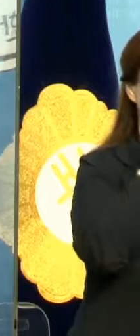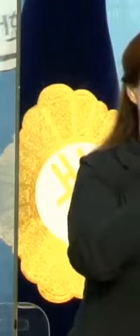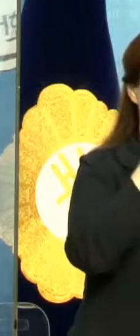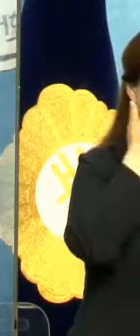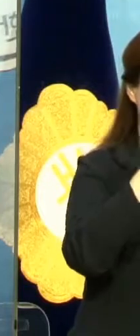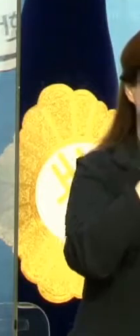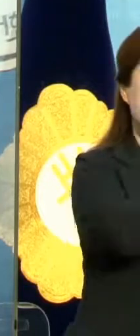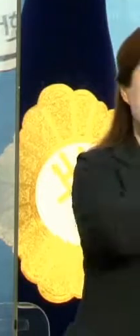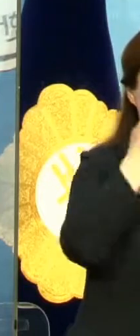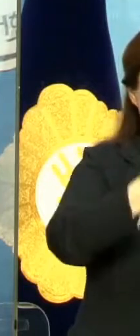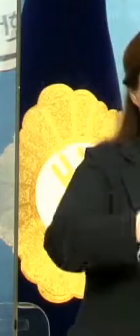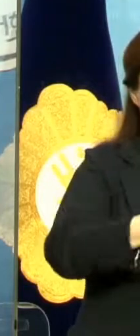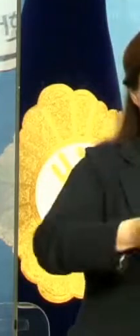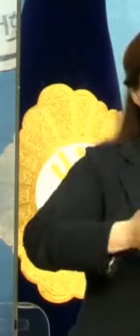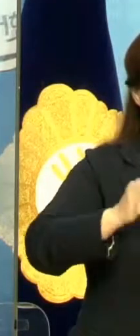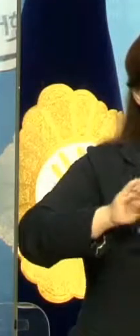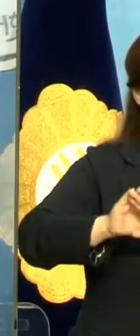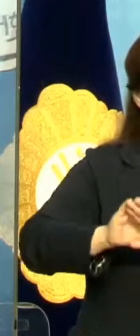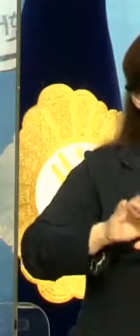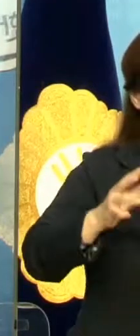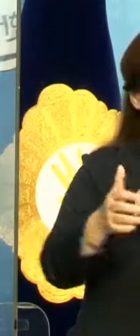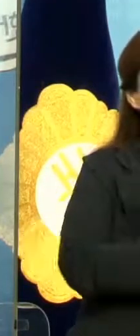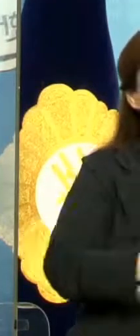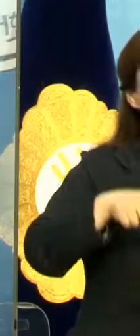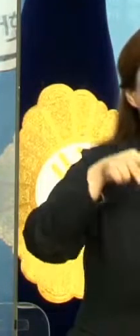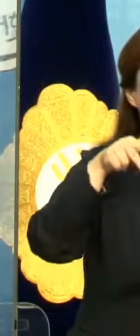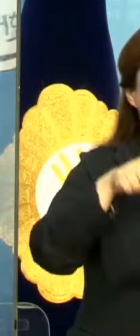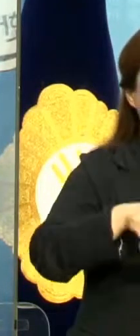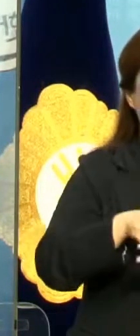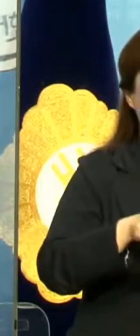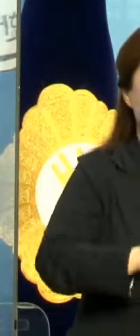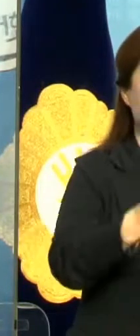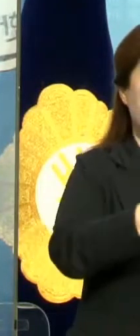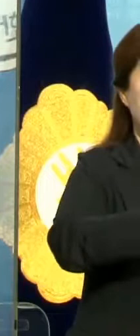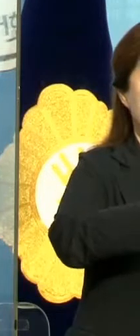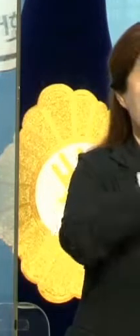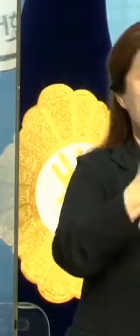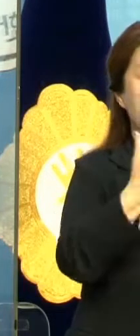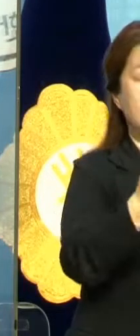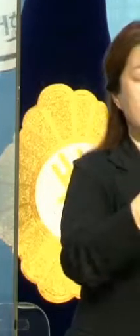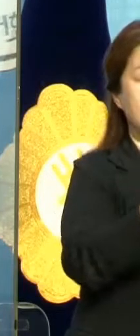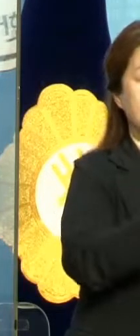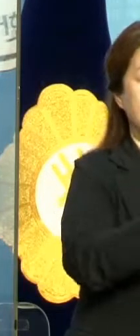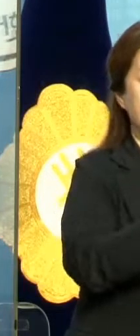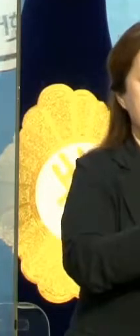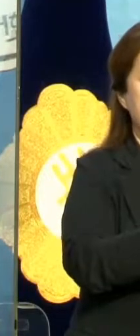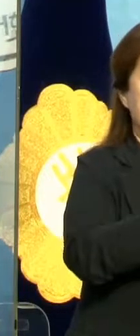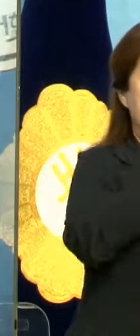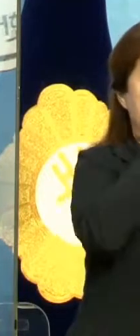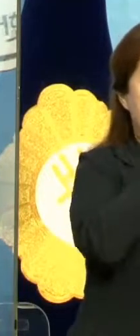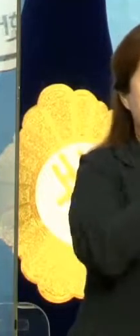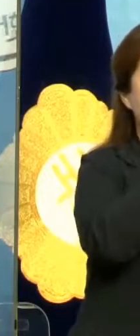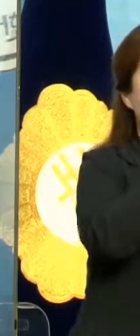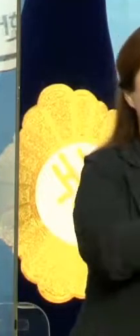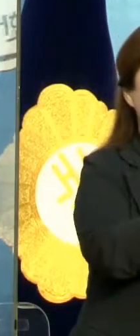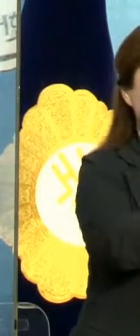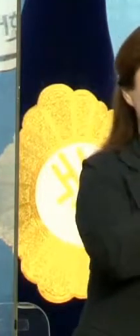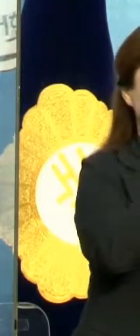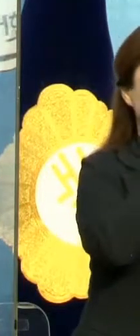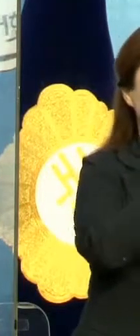근거 규정을 마련해서 국회 차원에서 더 이상 이런 어떤 이에 충돌이 단순하게 그냥